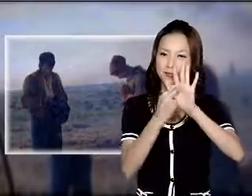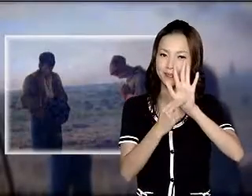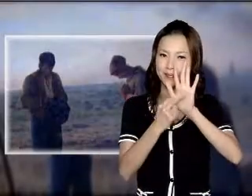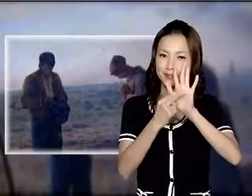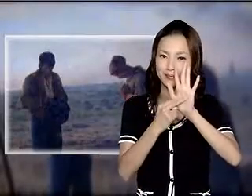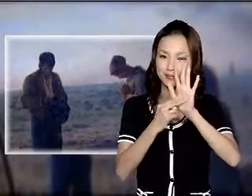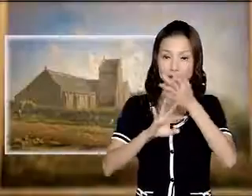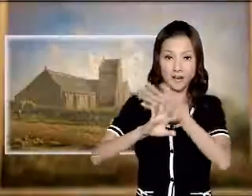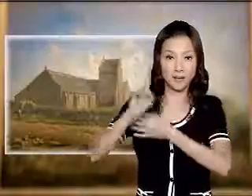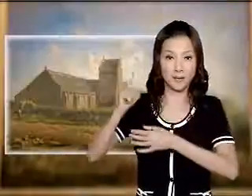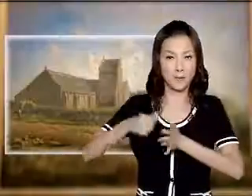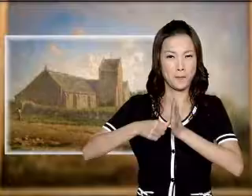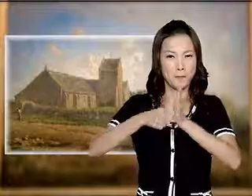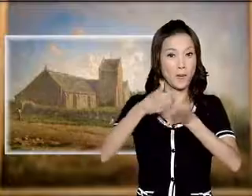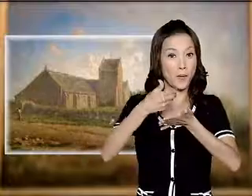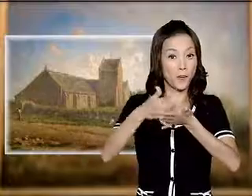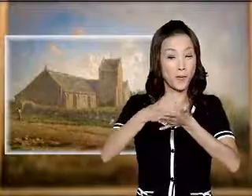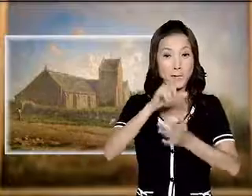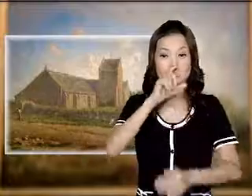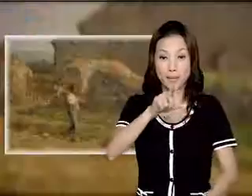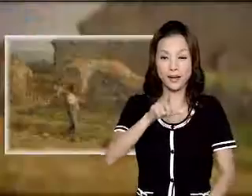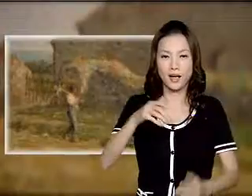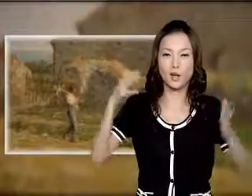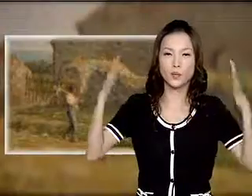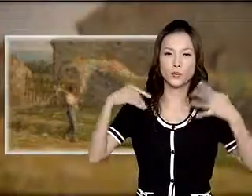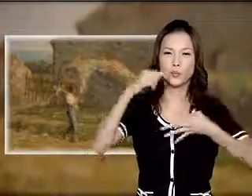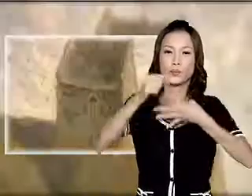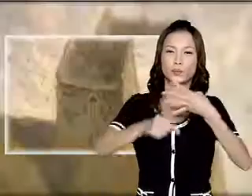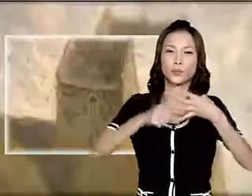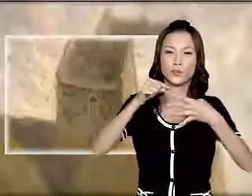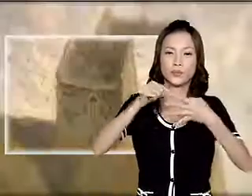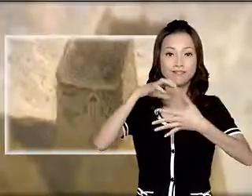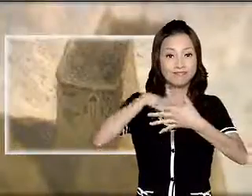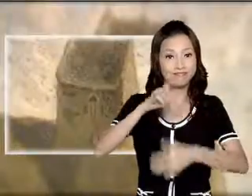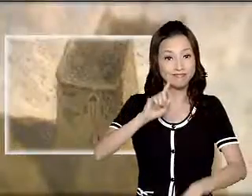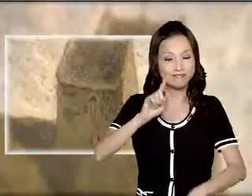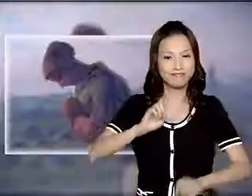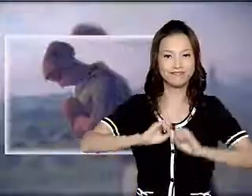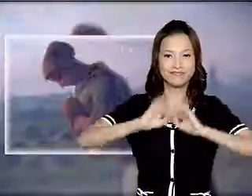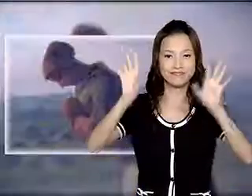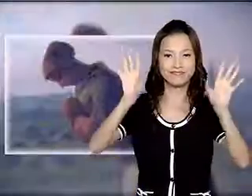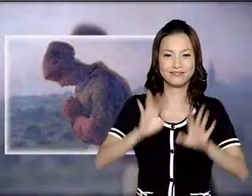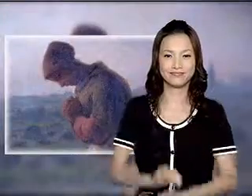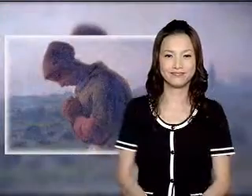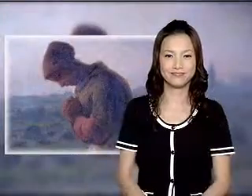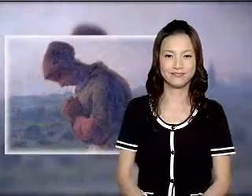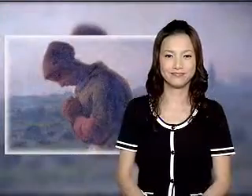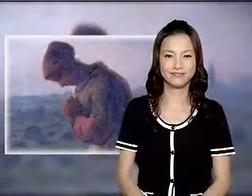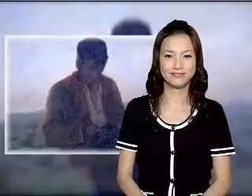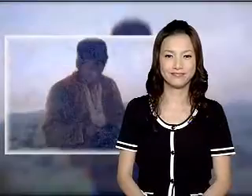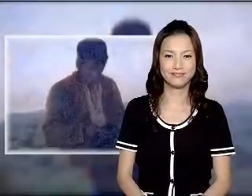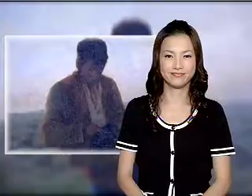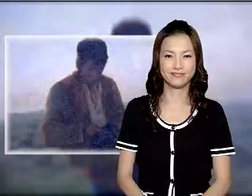工的手来告诉我们他另外一幅知名的画《春》应该要怎么样欣赏呢？